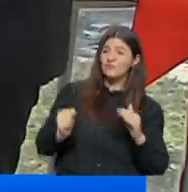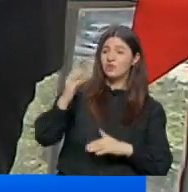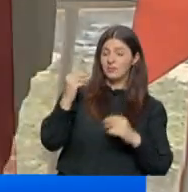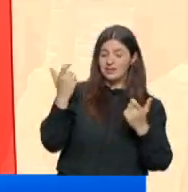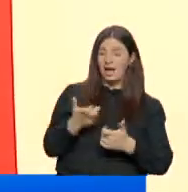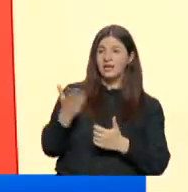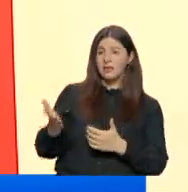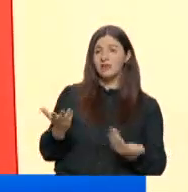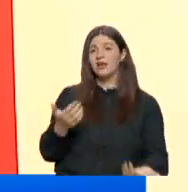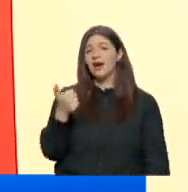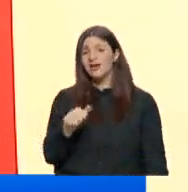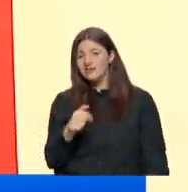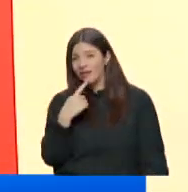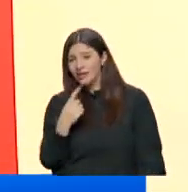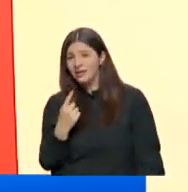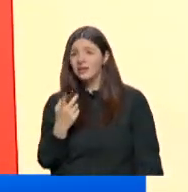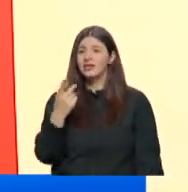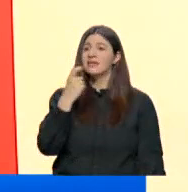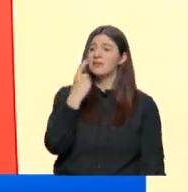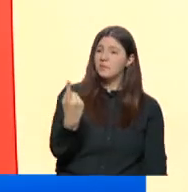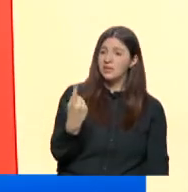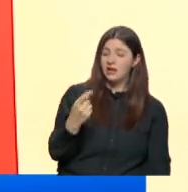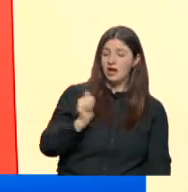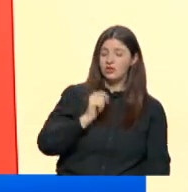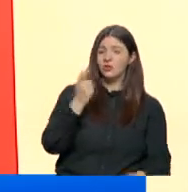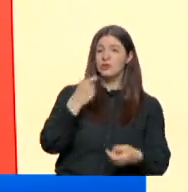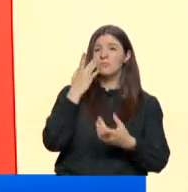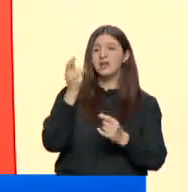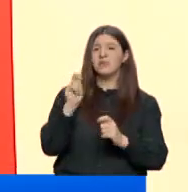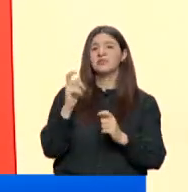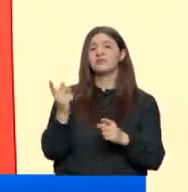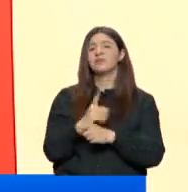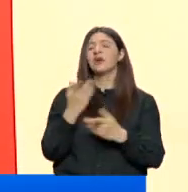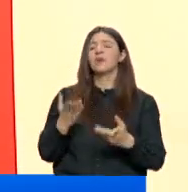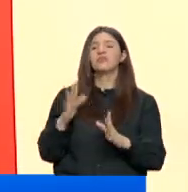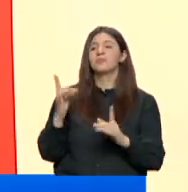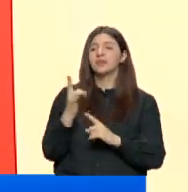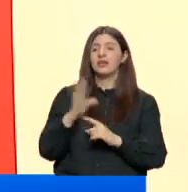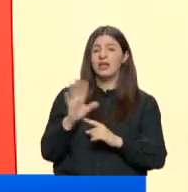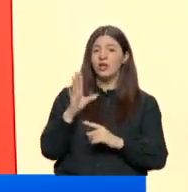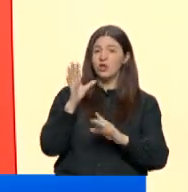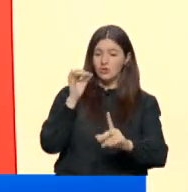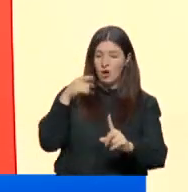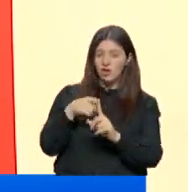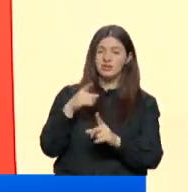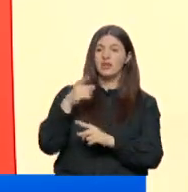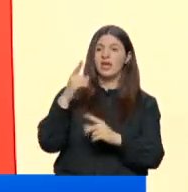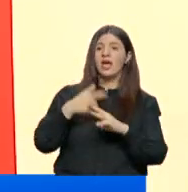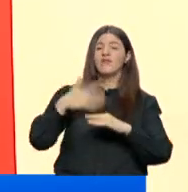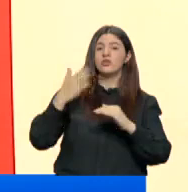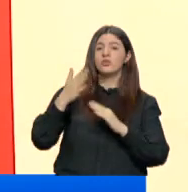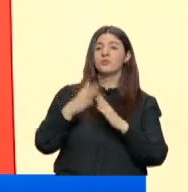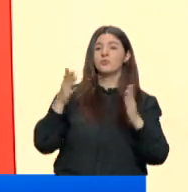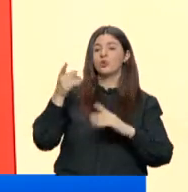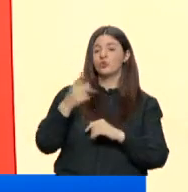yerde işte 6 ayda bir, işte yılda bir asgari ücretin belirlenmesi falan bunlar kabul edilebilir şeyler değil. Doğrudan enflasyona ve büyüme